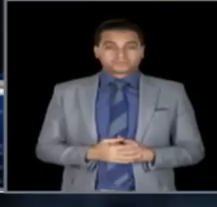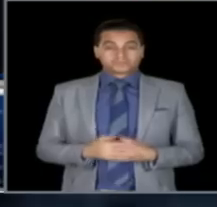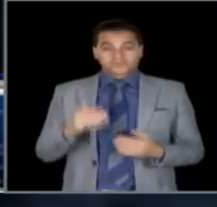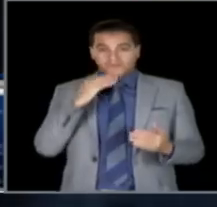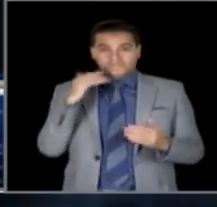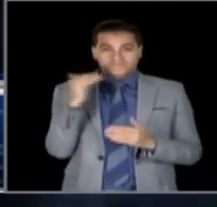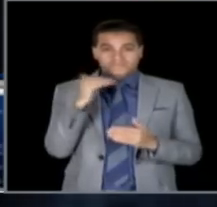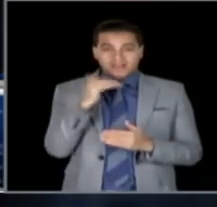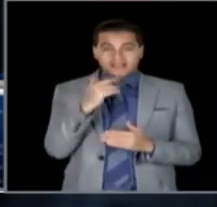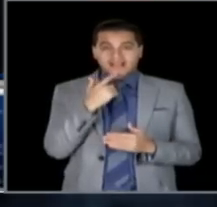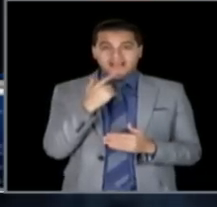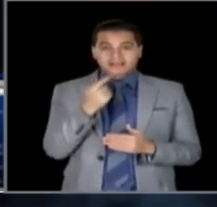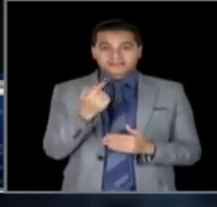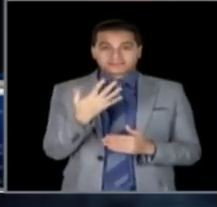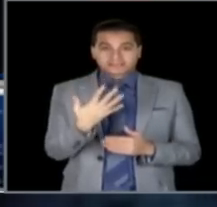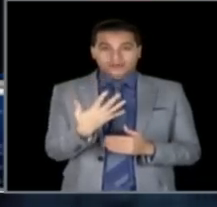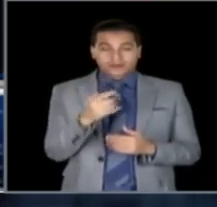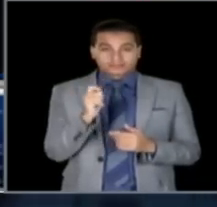فات 5 ثواني.